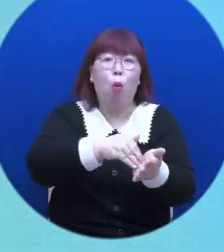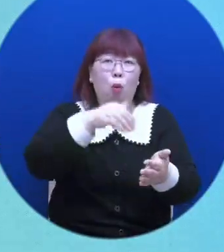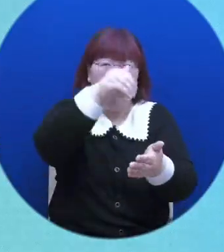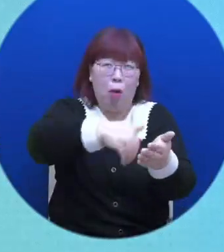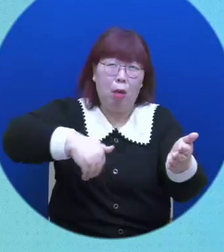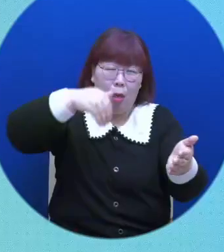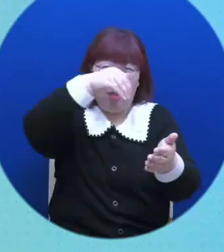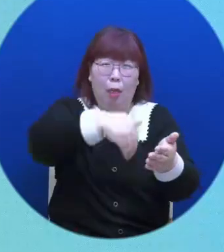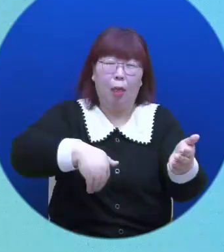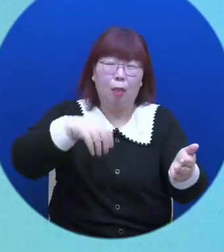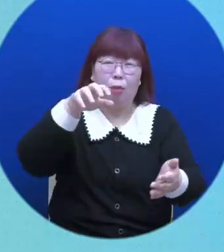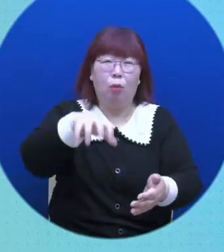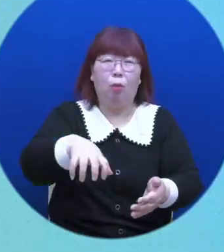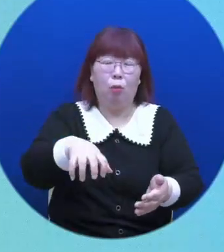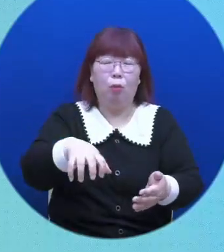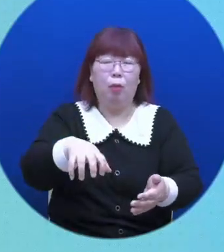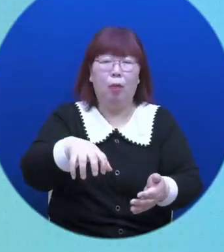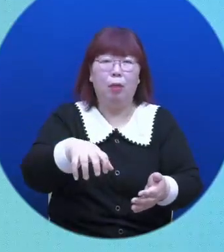것, 그걸 얘기해요.